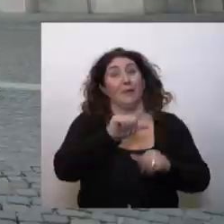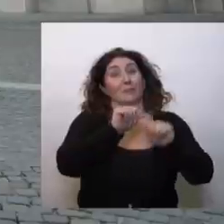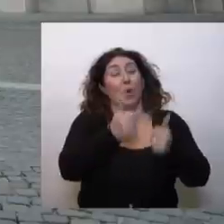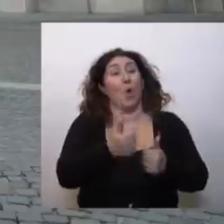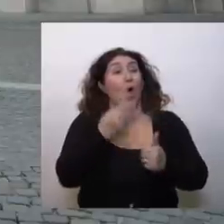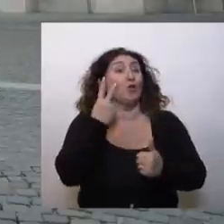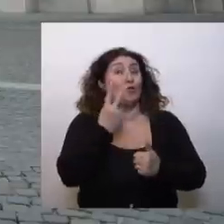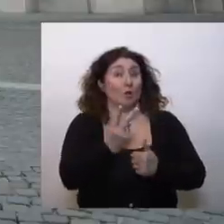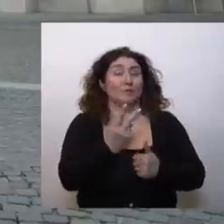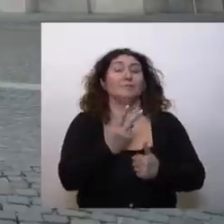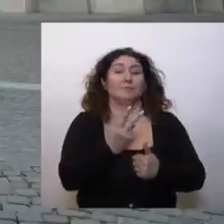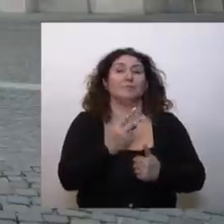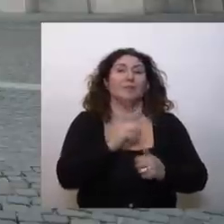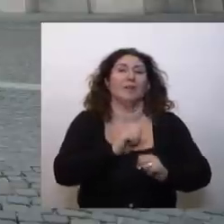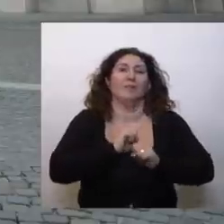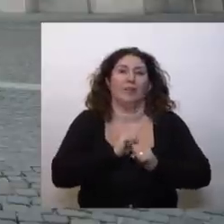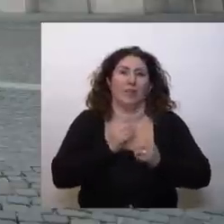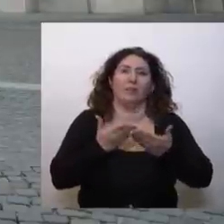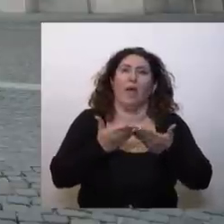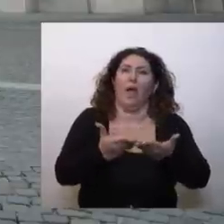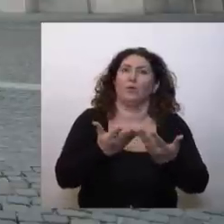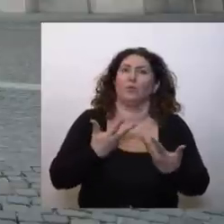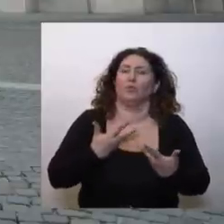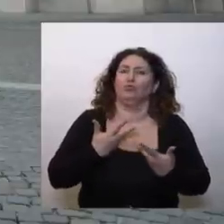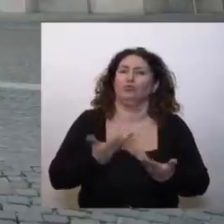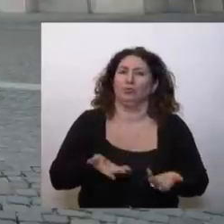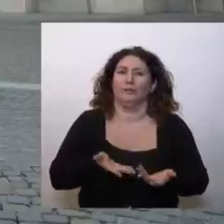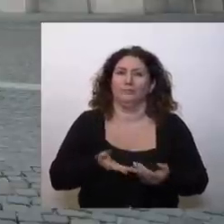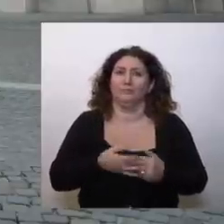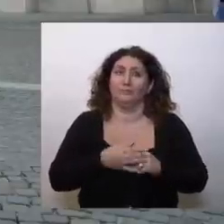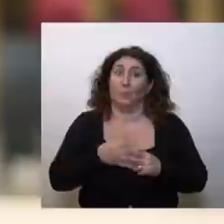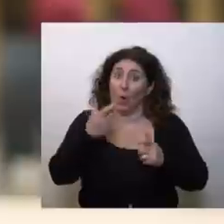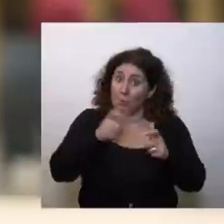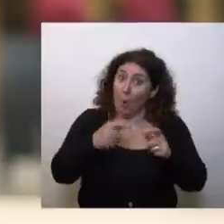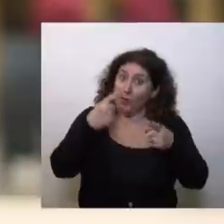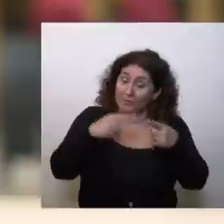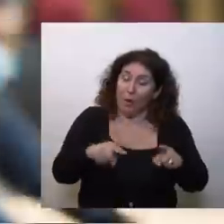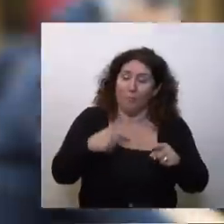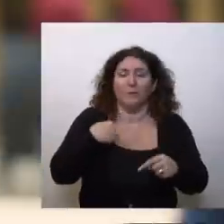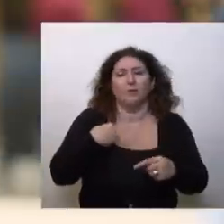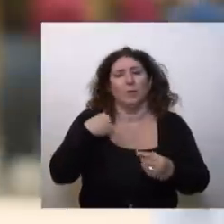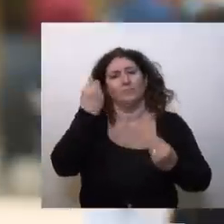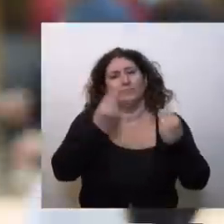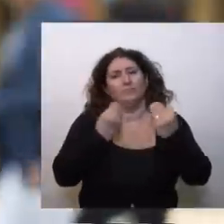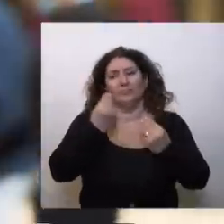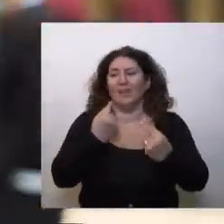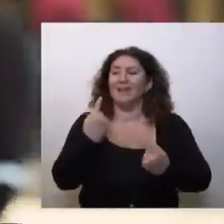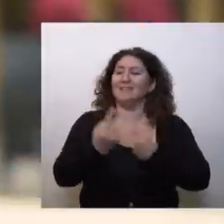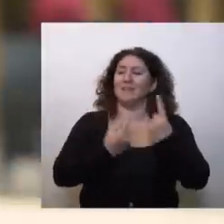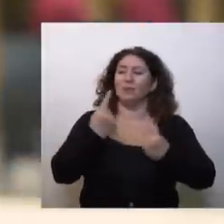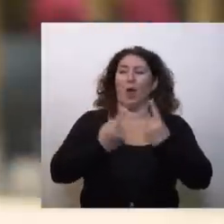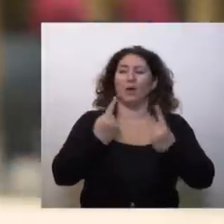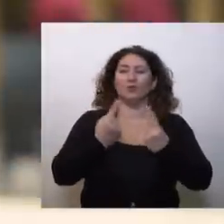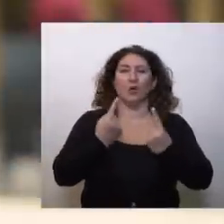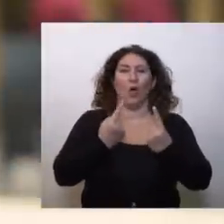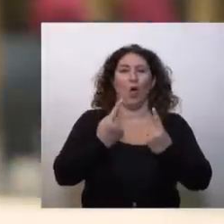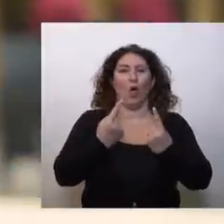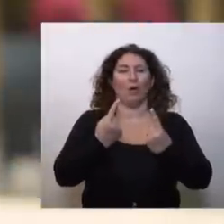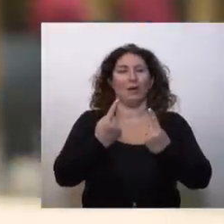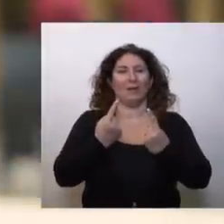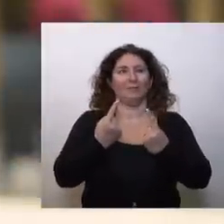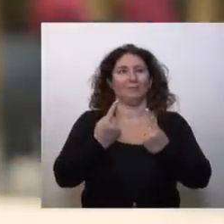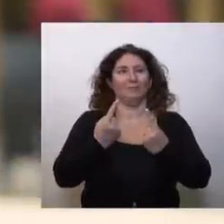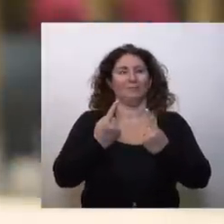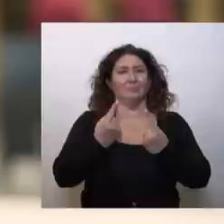fede. E per questo penso che il contesto migliore in cui avvicinarsi alla